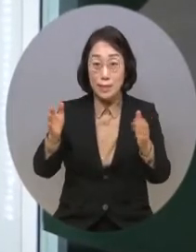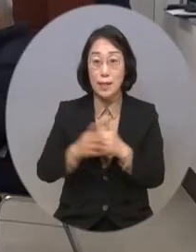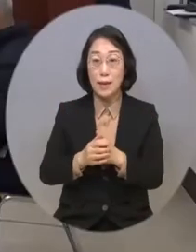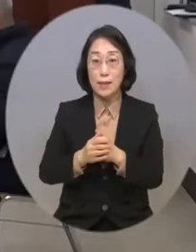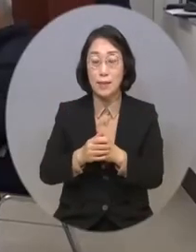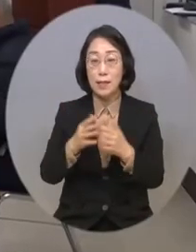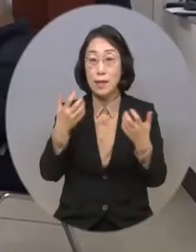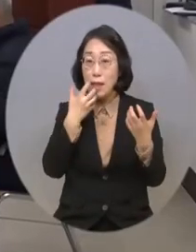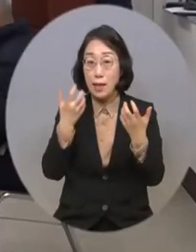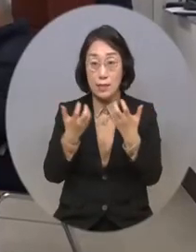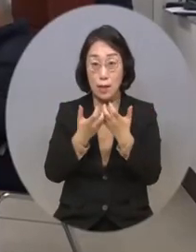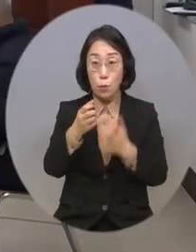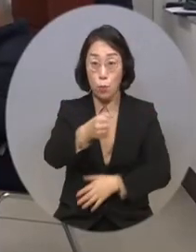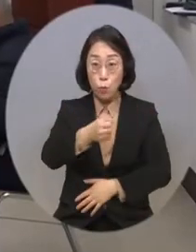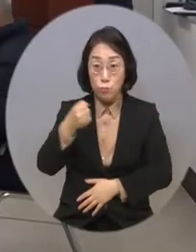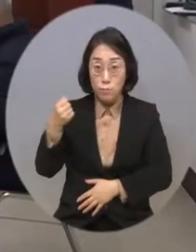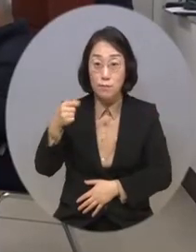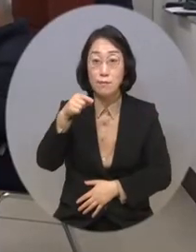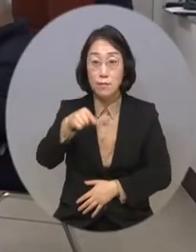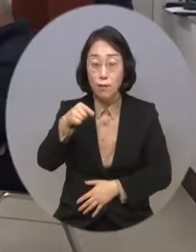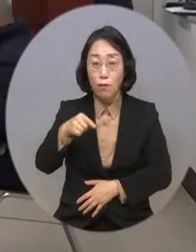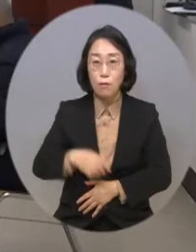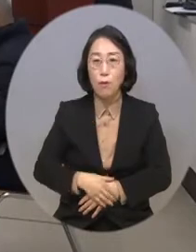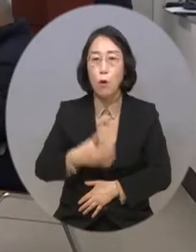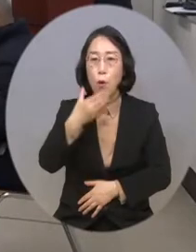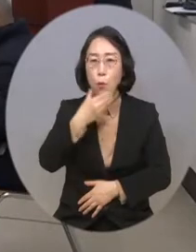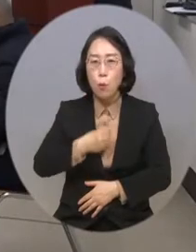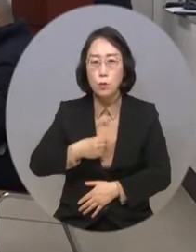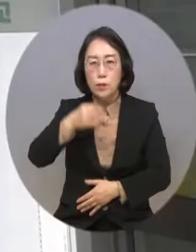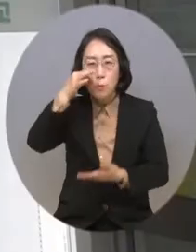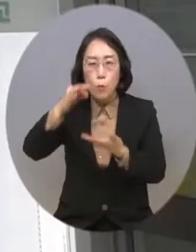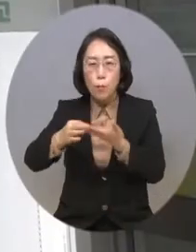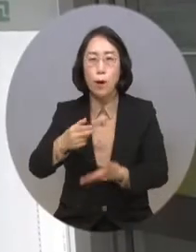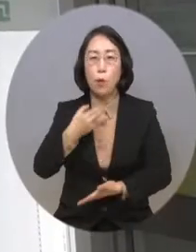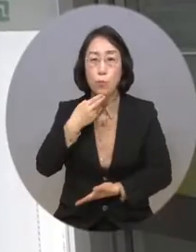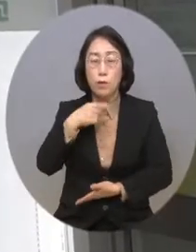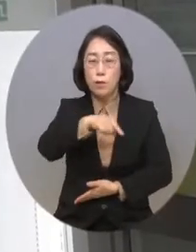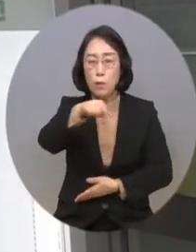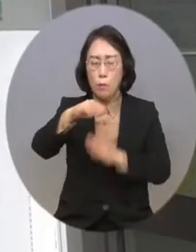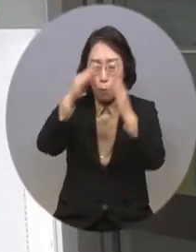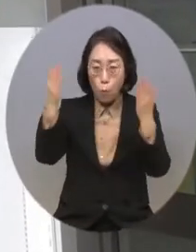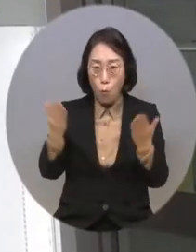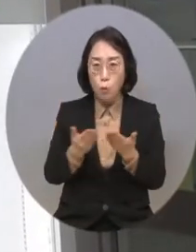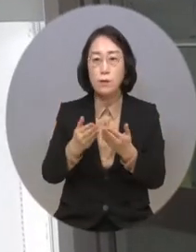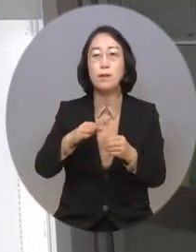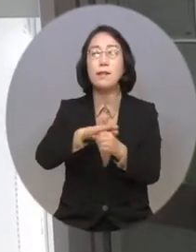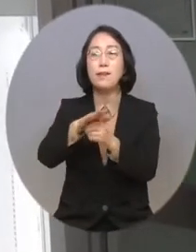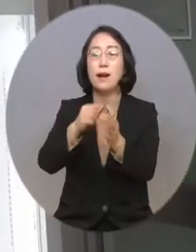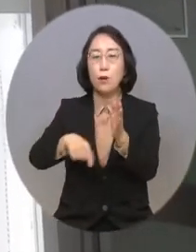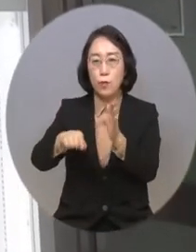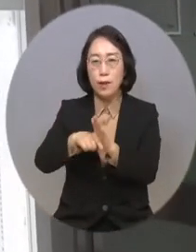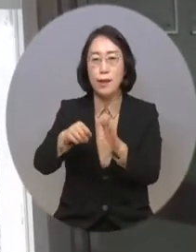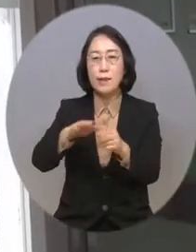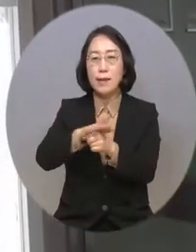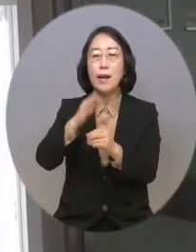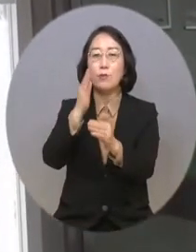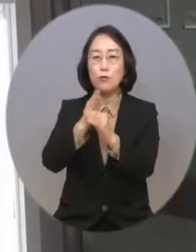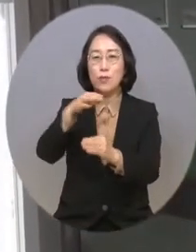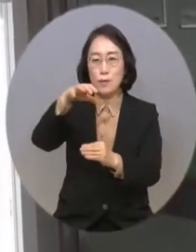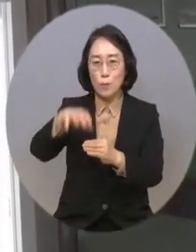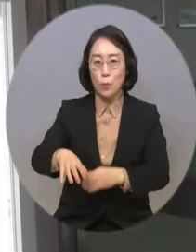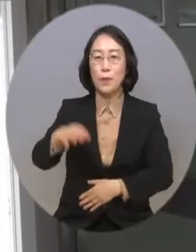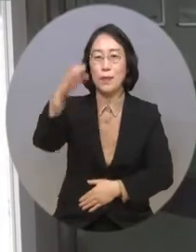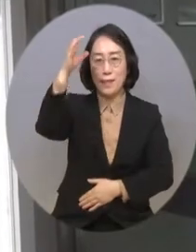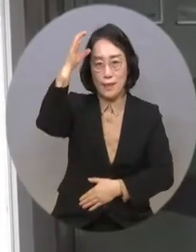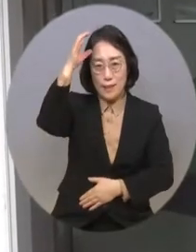냉장고, 복지 그늘 없는 마을로 만들어가라는 송이 냉장고는 이웃 사랑을 전하는 사랑방이 될 것으로